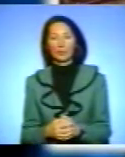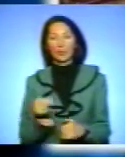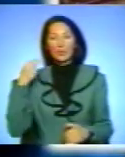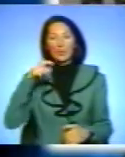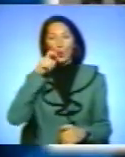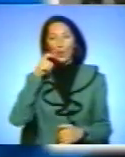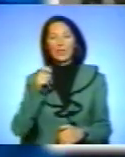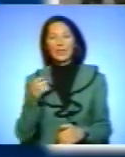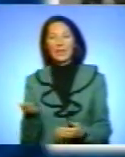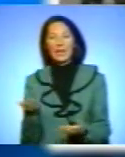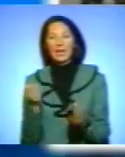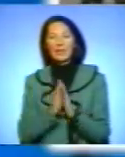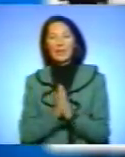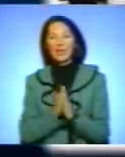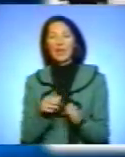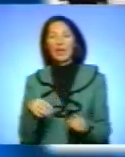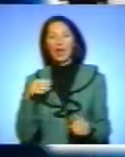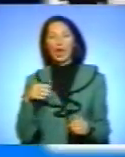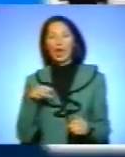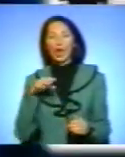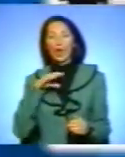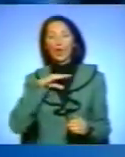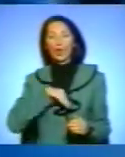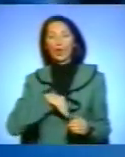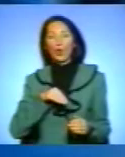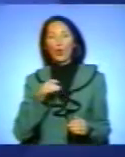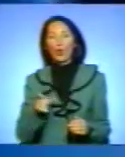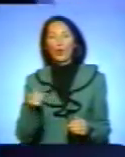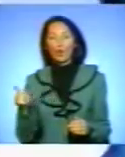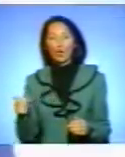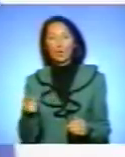Президент України закликав духовенство не втручатись у політичний процес.